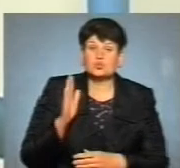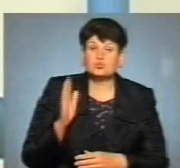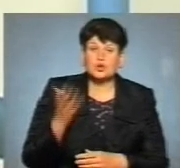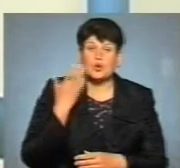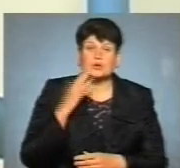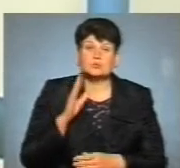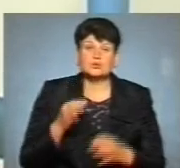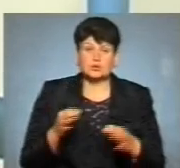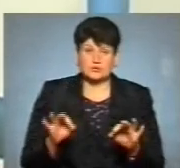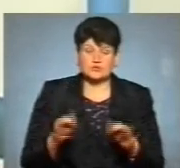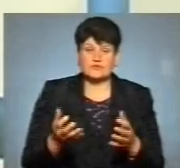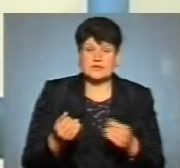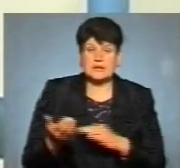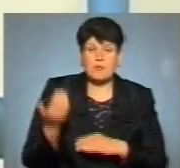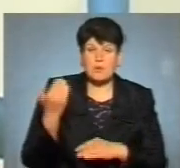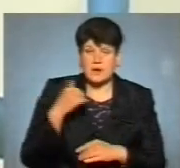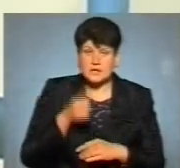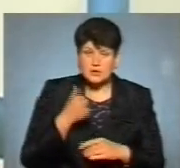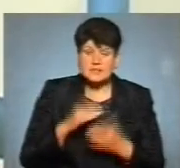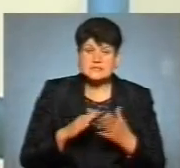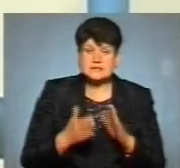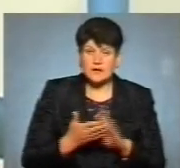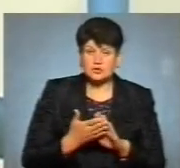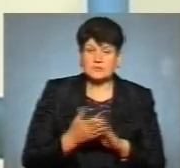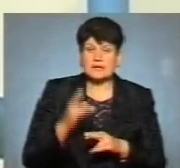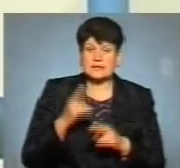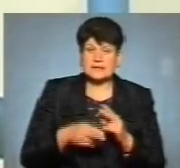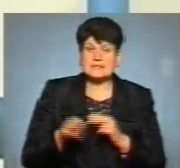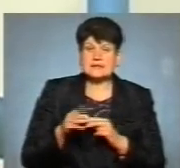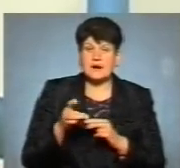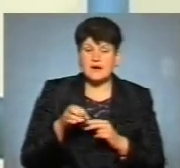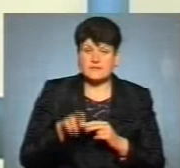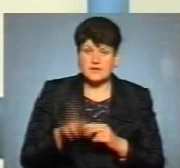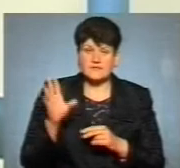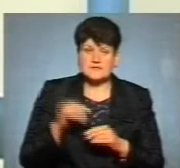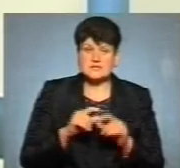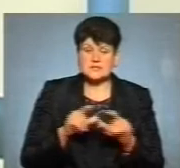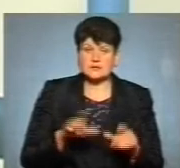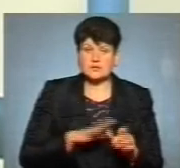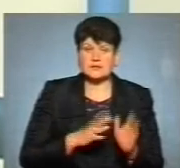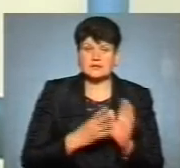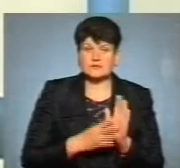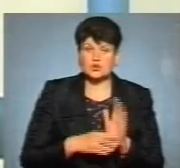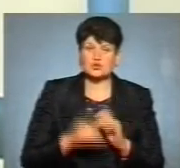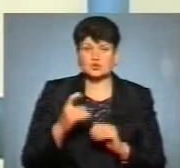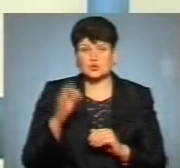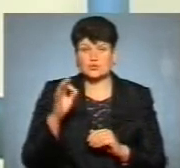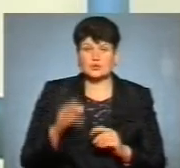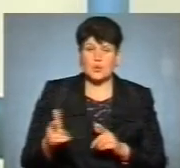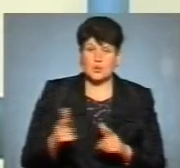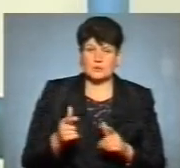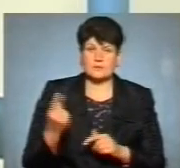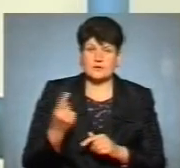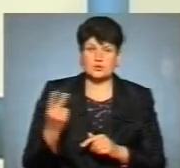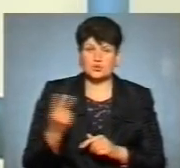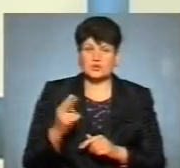дозвіл. Якщо взяти попередні роки, то станом вже на кінець травня практично всі заклади були на 90-100% вже готові, тому що ми з 1-2